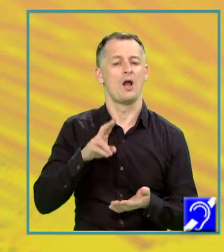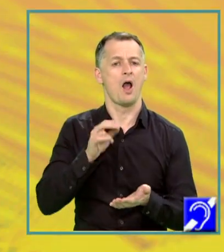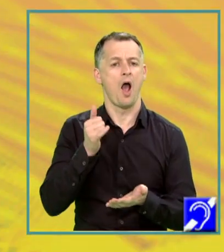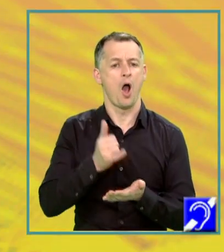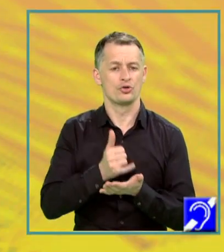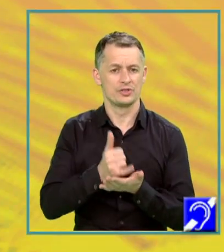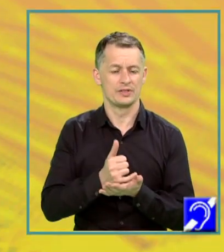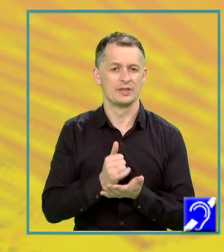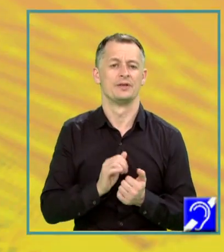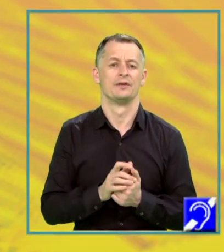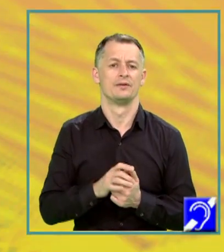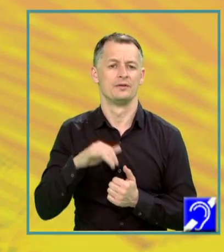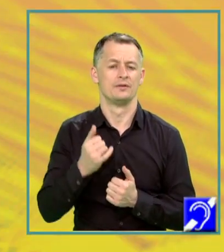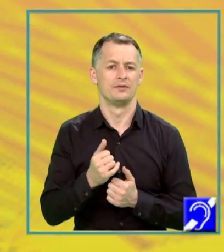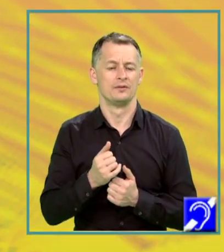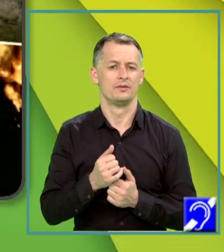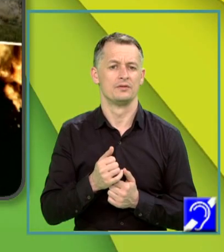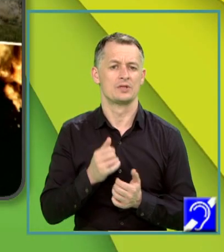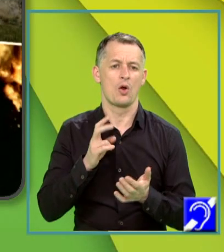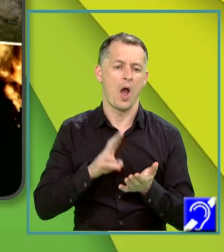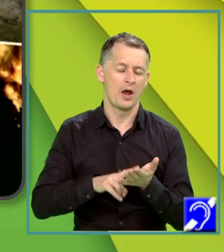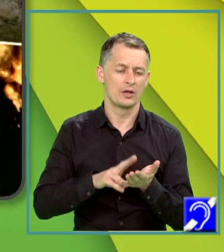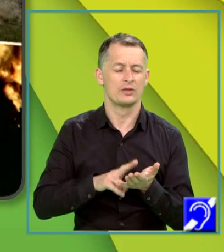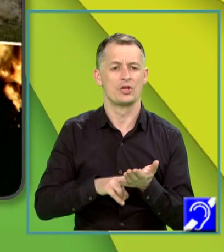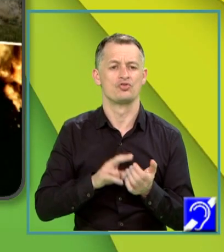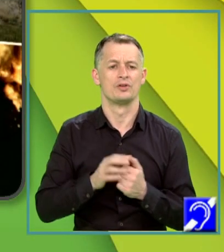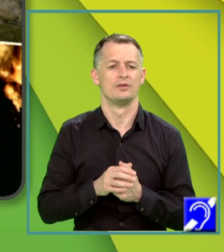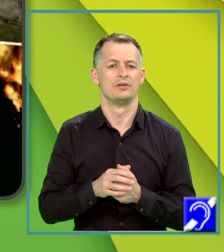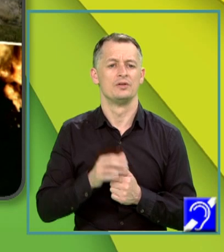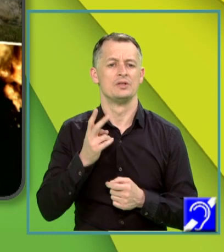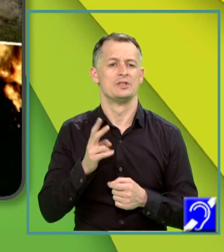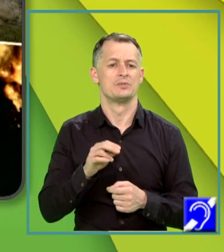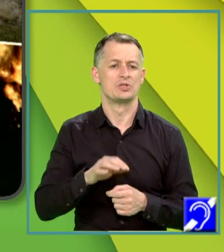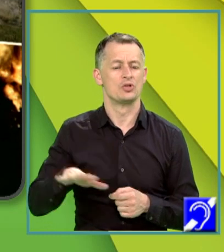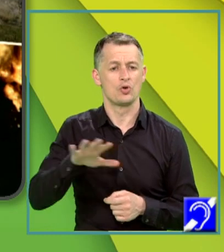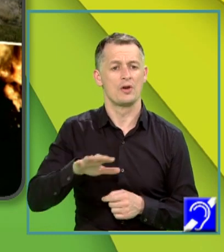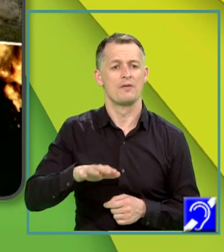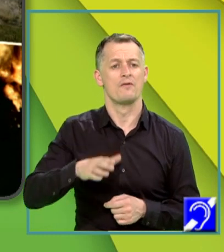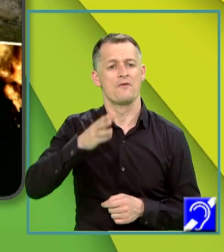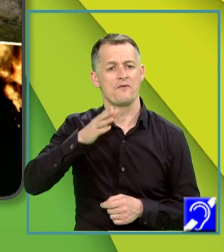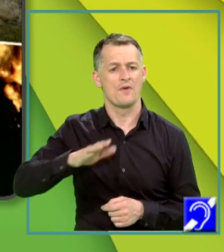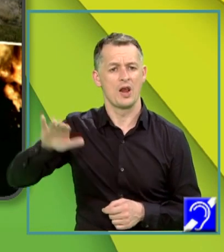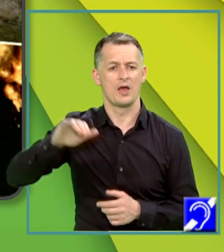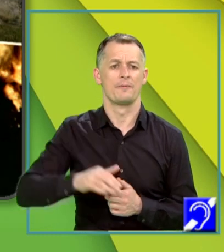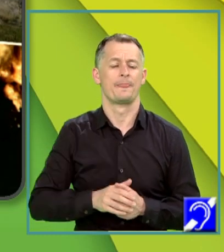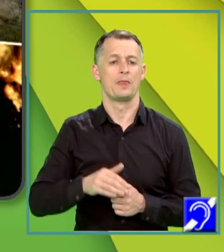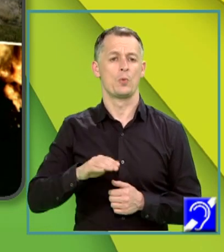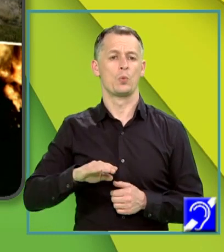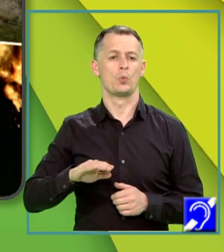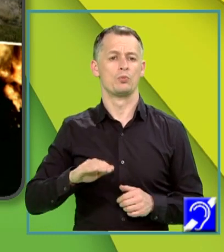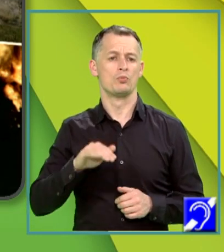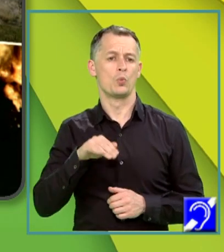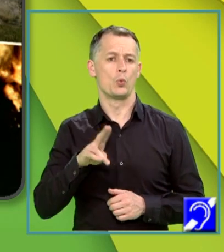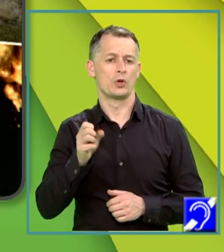prezent oprite în zona Munților Metaliferi Valea Arieșului Valea Mureșului centrele de la Crișcior brad Roșia